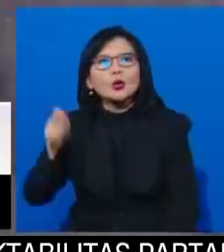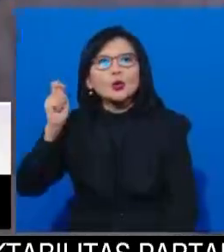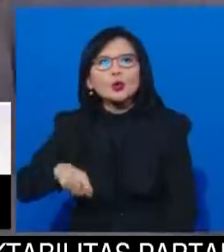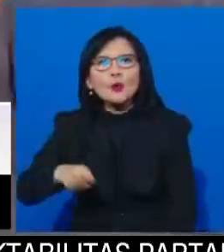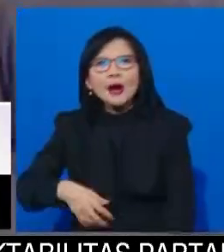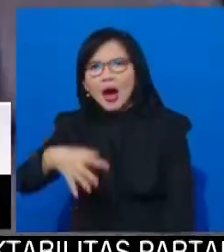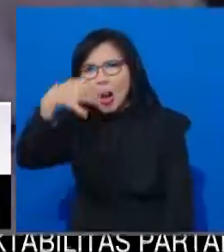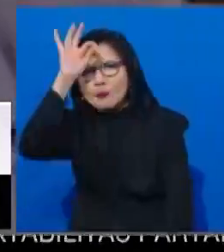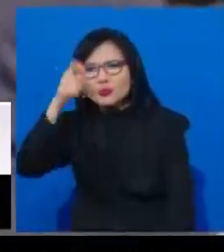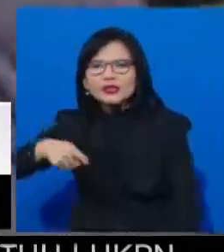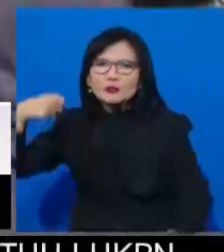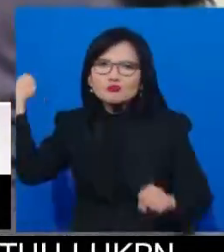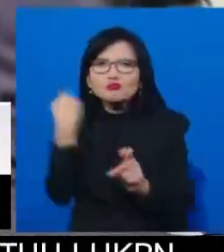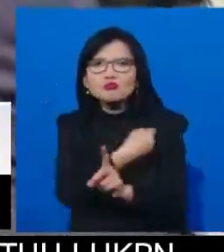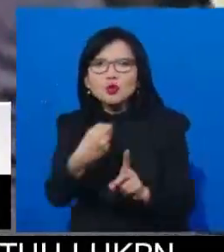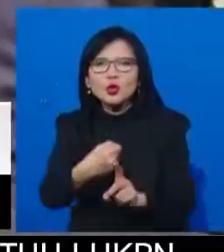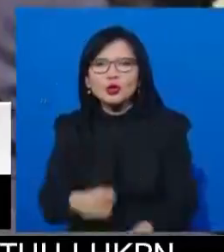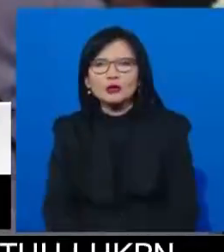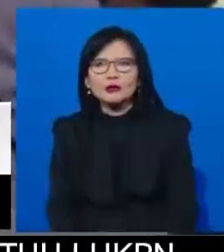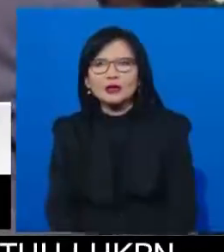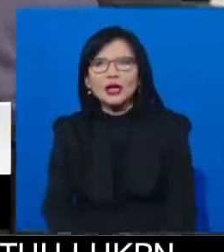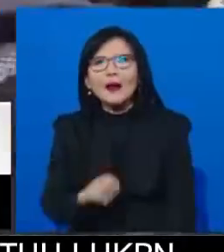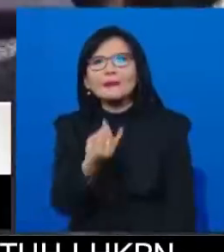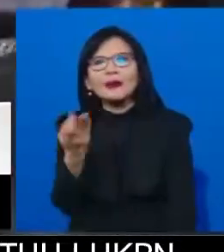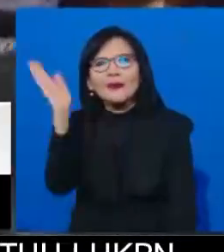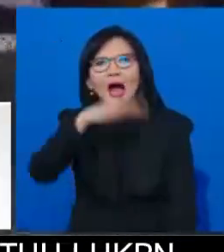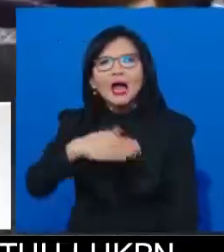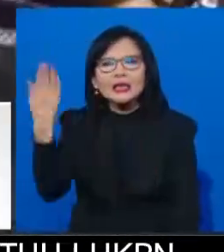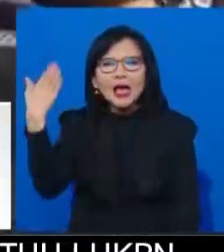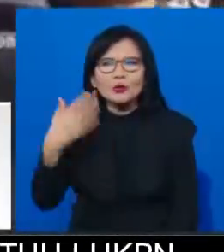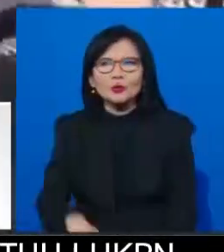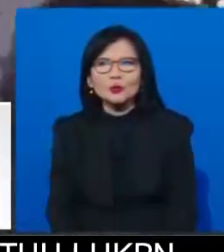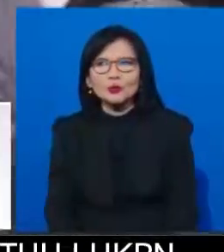memukul kader HMI di Makassar beberapa hari yang lalu.